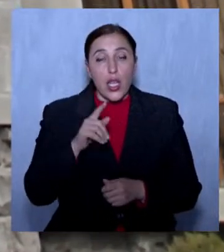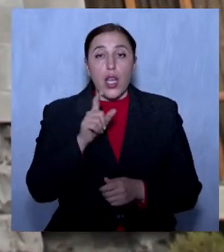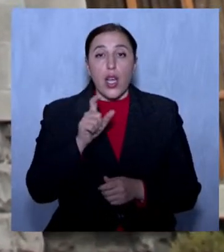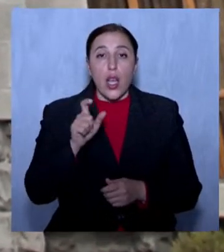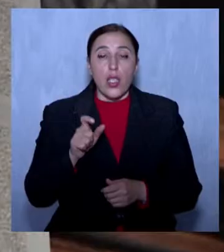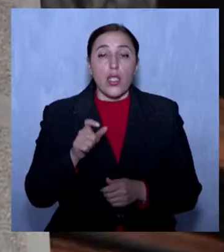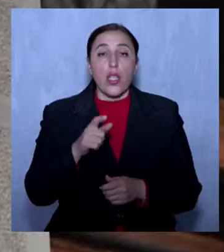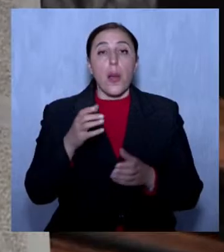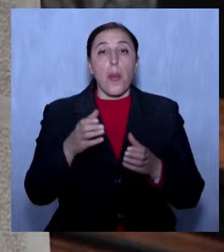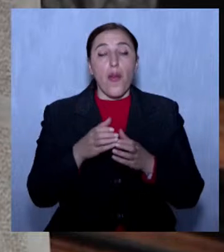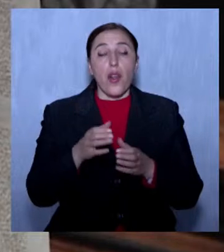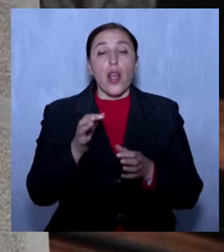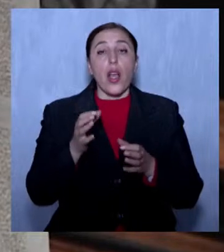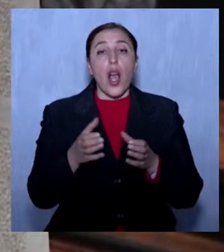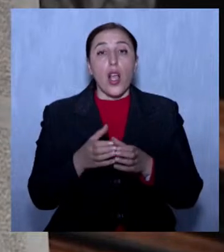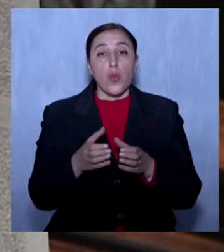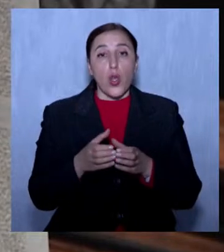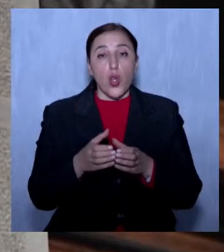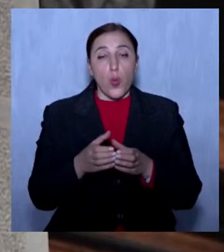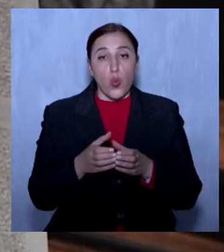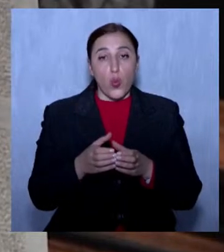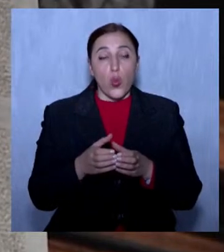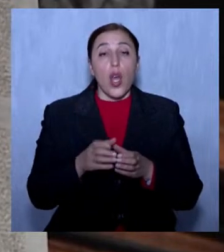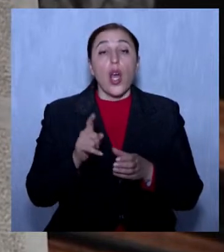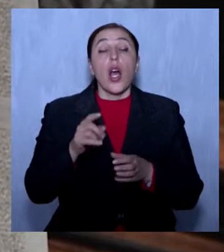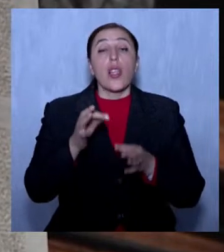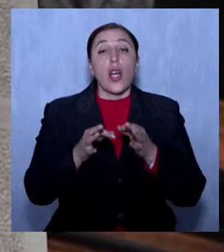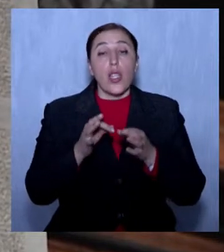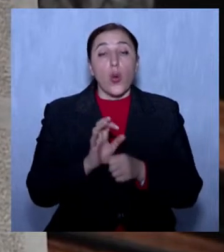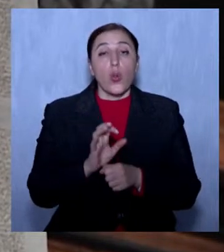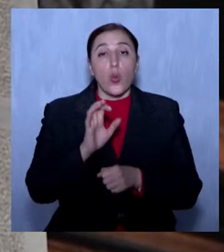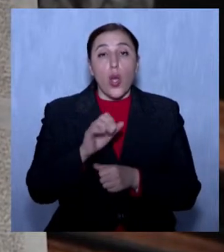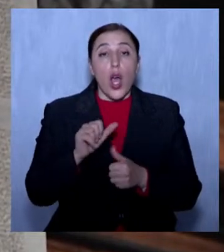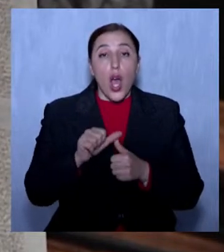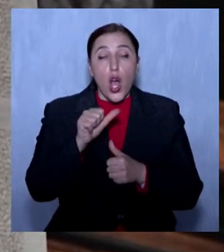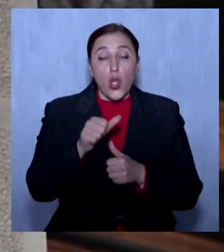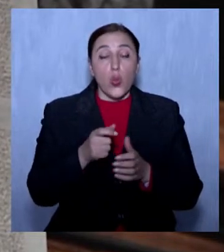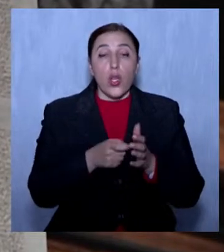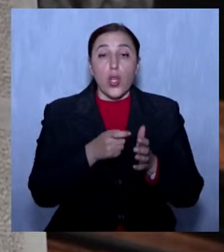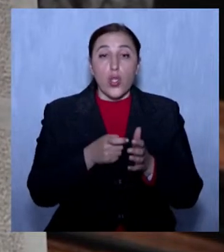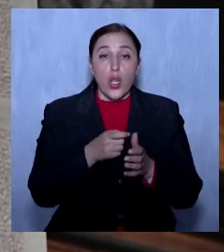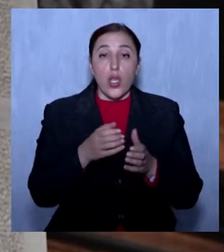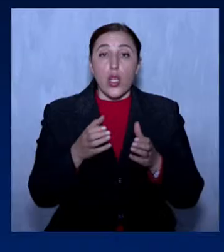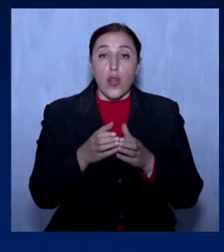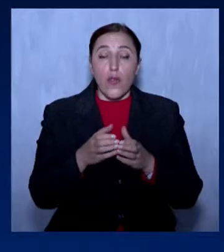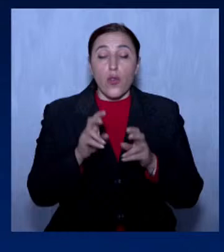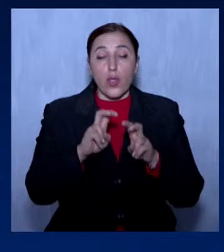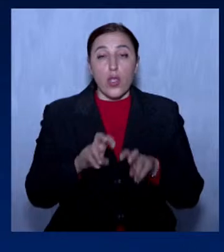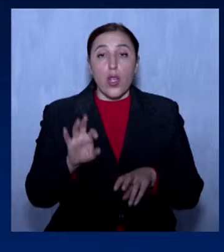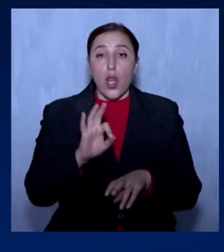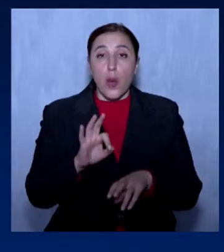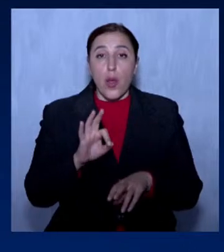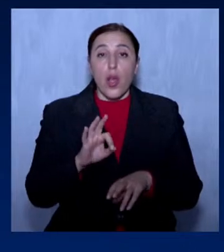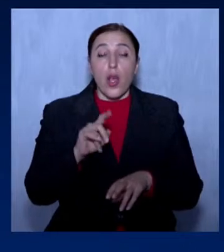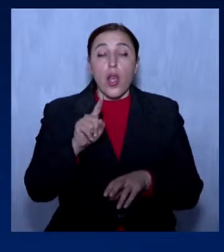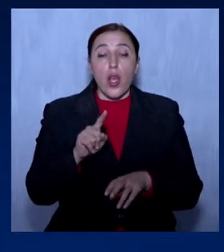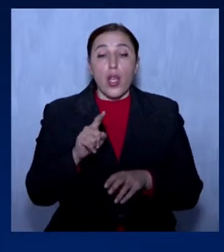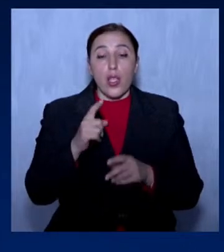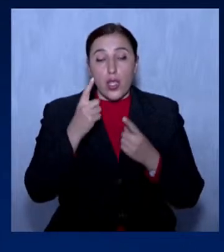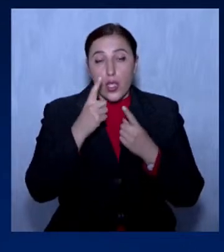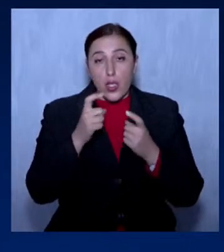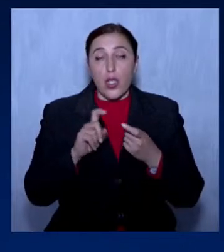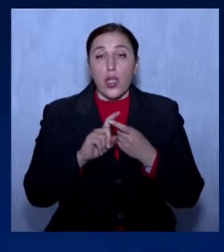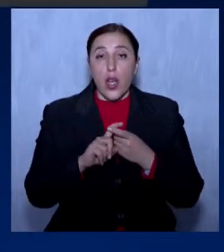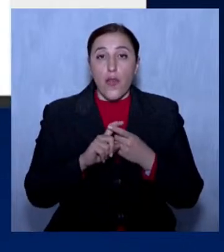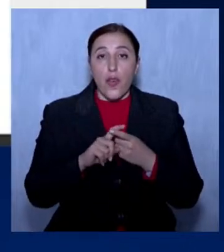հասարակական կազմակերպությունը։ Դատախազությունն էլ այն ուղարկել էր հատուկ քնչական ծառայություն ուսումնասիրելու համար։ Հաղորդման հիմքում